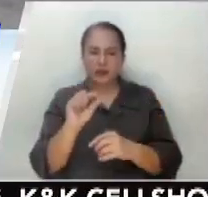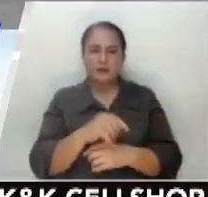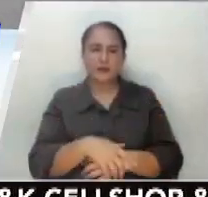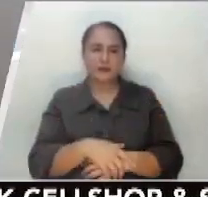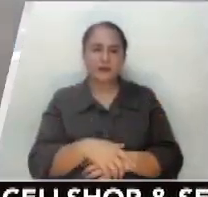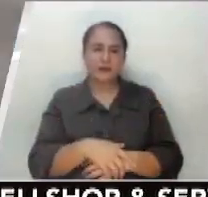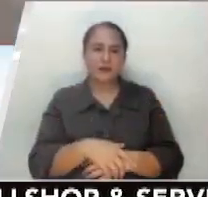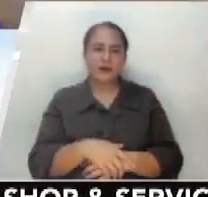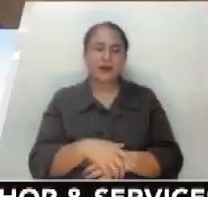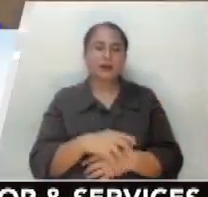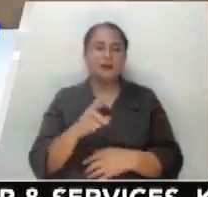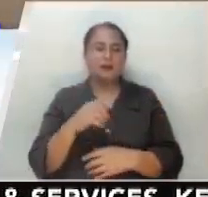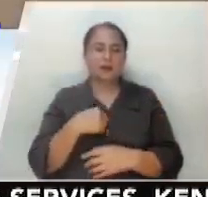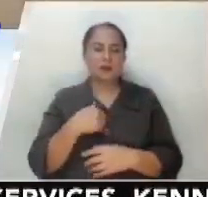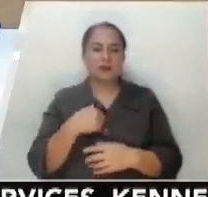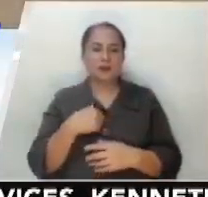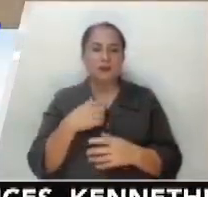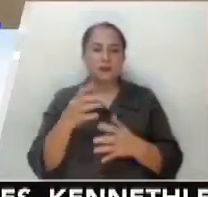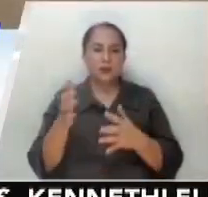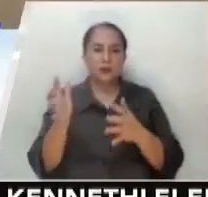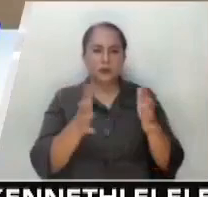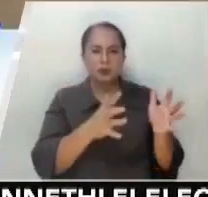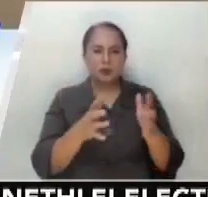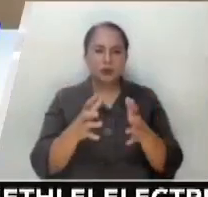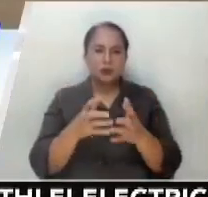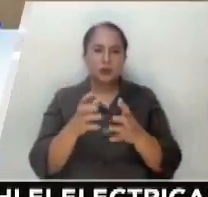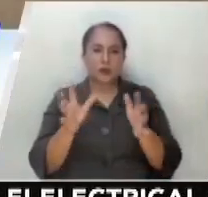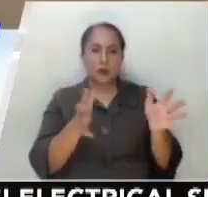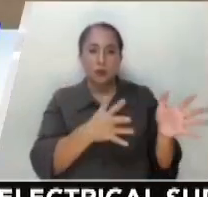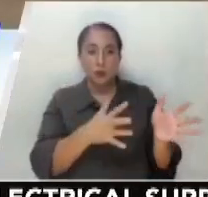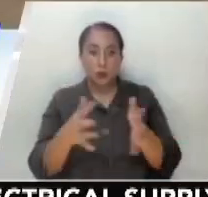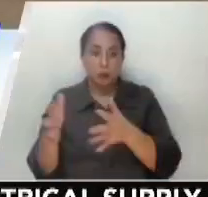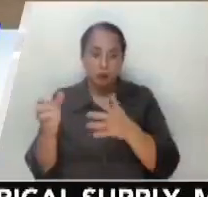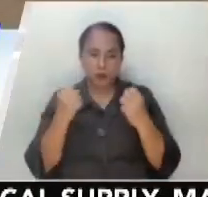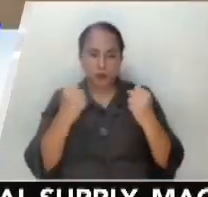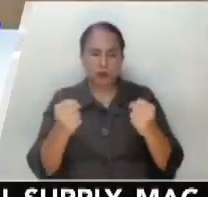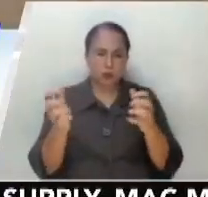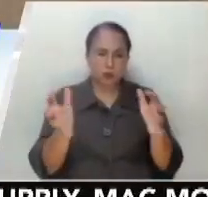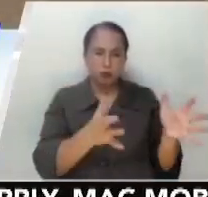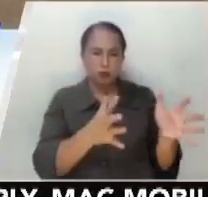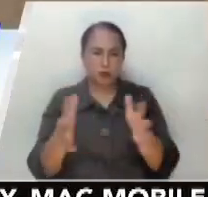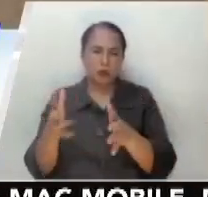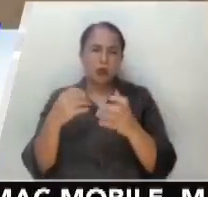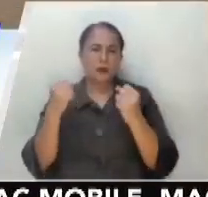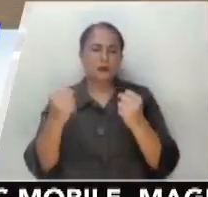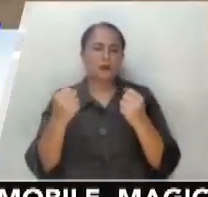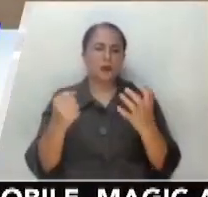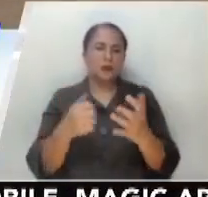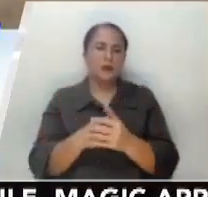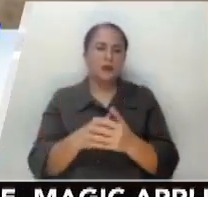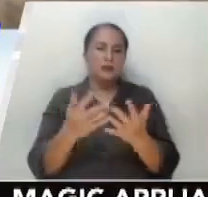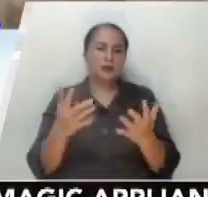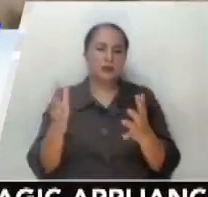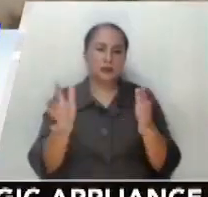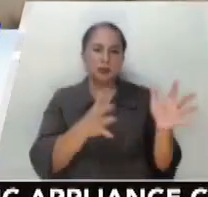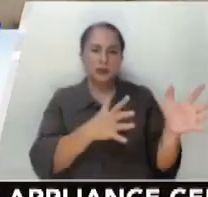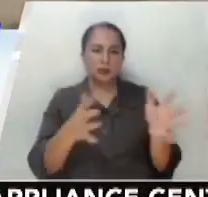Halos matangay naman ang cellphone na nag-record ng video na ito dahil sa lakas ng hangin na dala ng Storm Henk sa